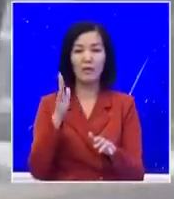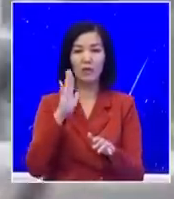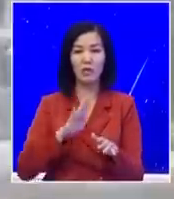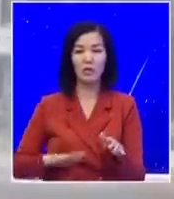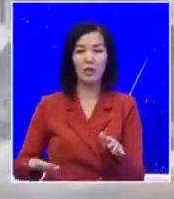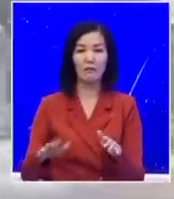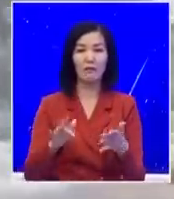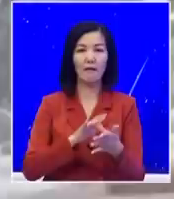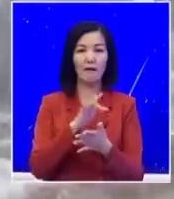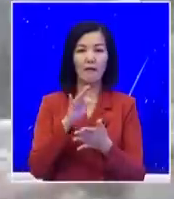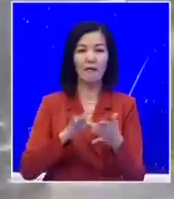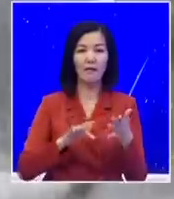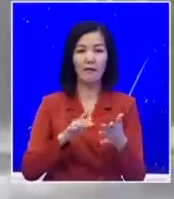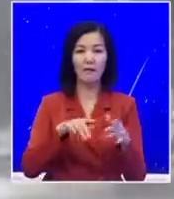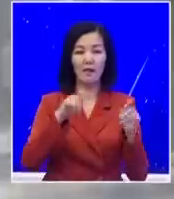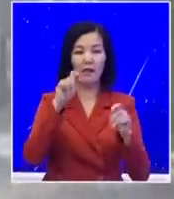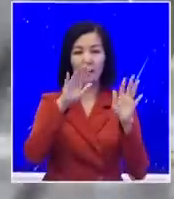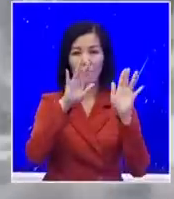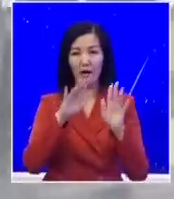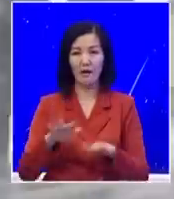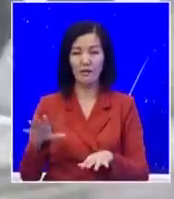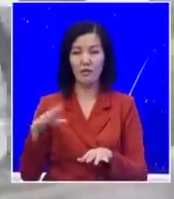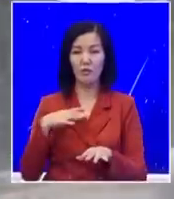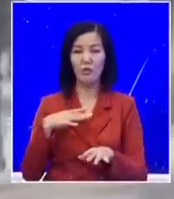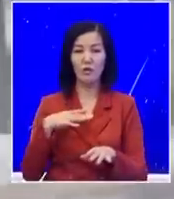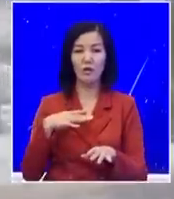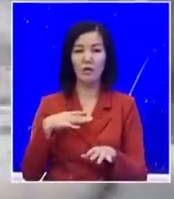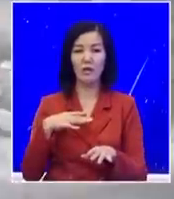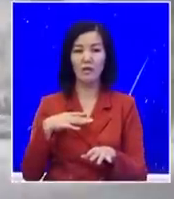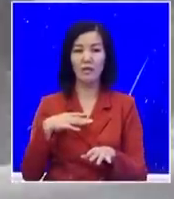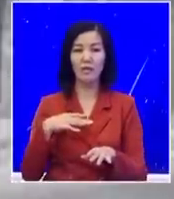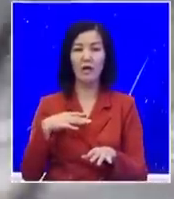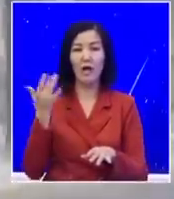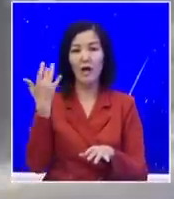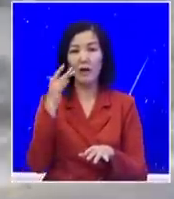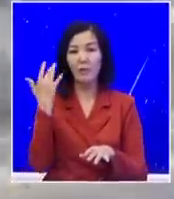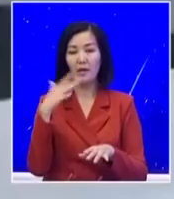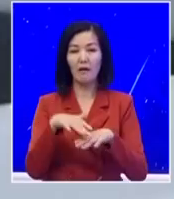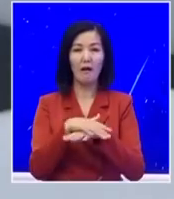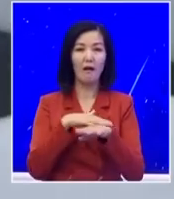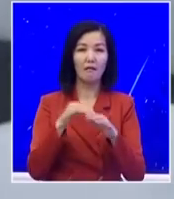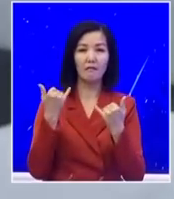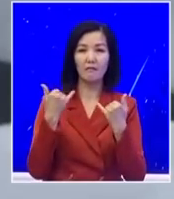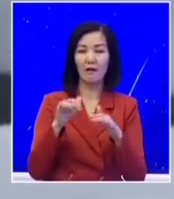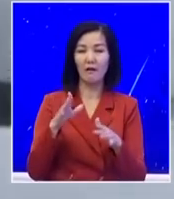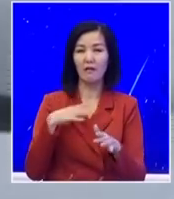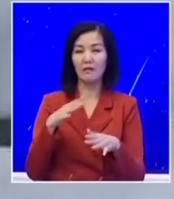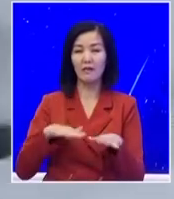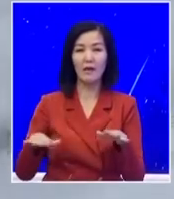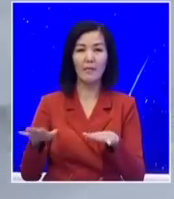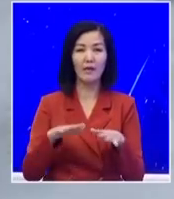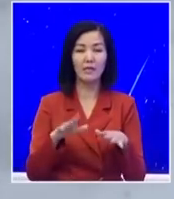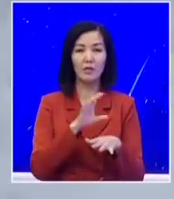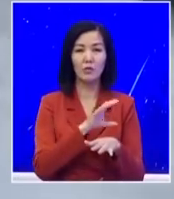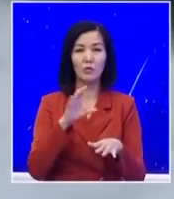штатындағы қалаларды ағылпамен жапты. Сирек кездесетін мұндай құбылыс Құрама штат тұрғындарын таң қалдырды. Аталған аймақтардың